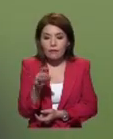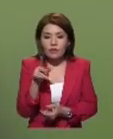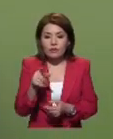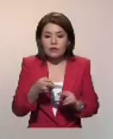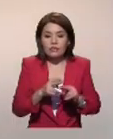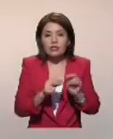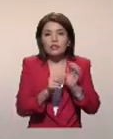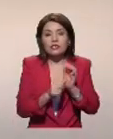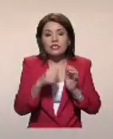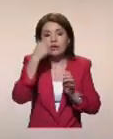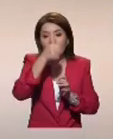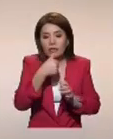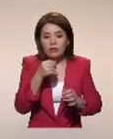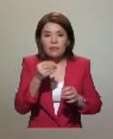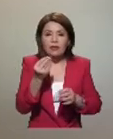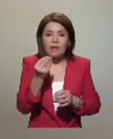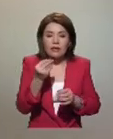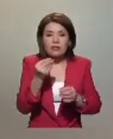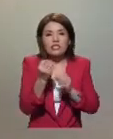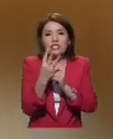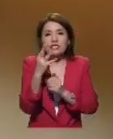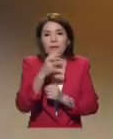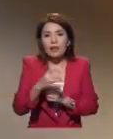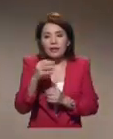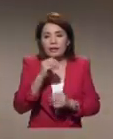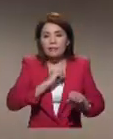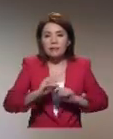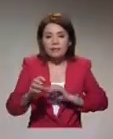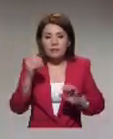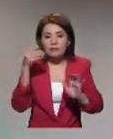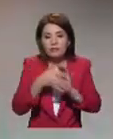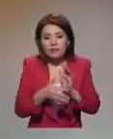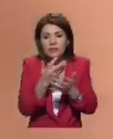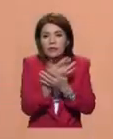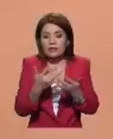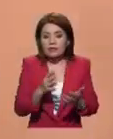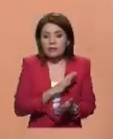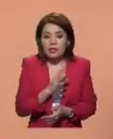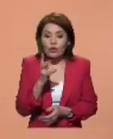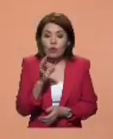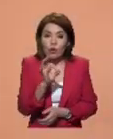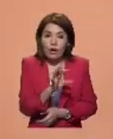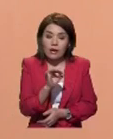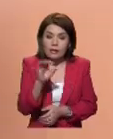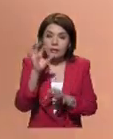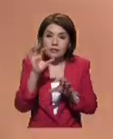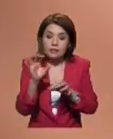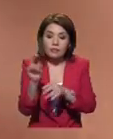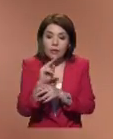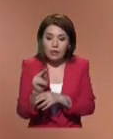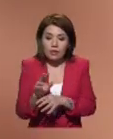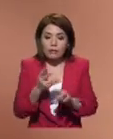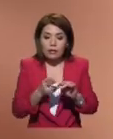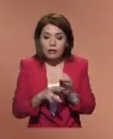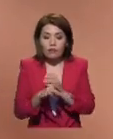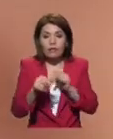6 годам тюрьмы за растрату и легализацию более 14 миллиардов тенге, принадлежавших Кастрансгазу. Однако в октябре суд изменил меру на ограничение свободы